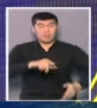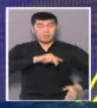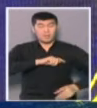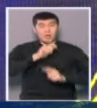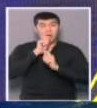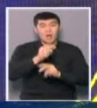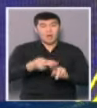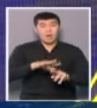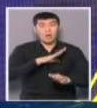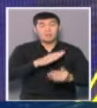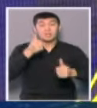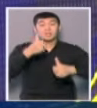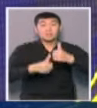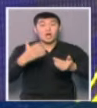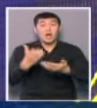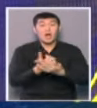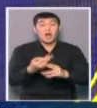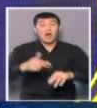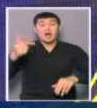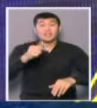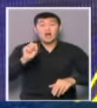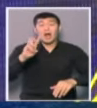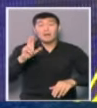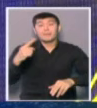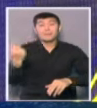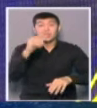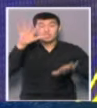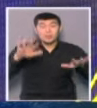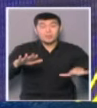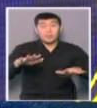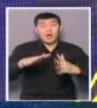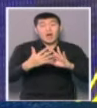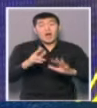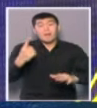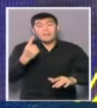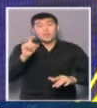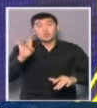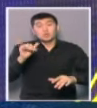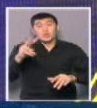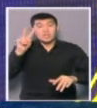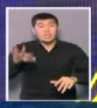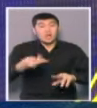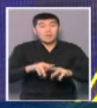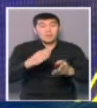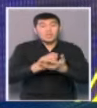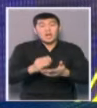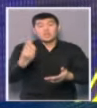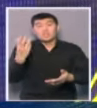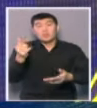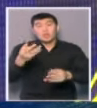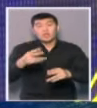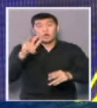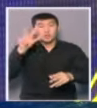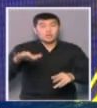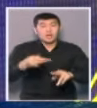төсбелгісімен марапаттады. Сайыс нәтижесінде атыраулық Абылай Амандық бірінші орынды, қызыл қоғалық Руслан Ізғалиев екінші орынды, Шынболат Қасанов